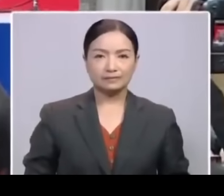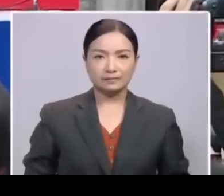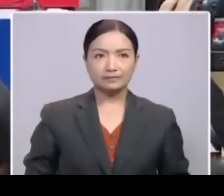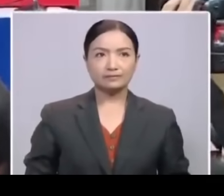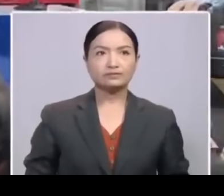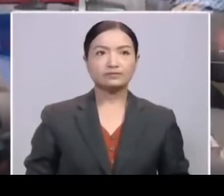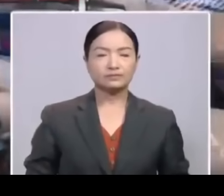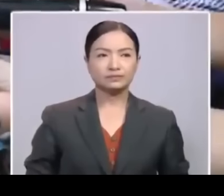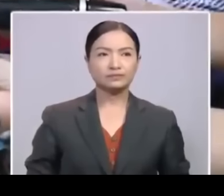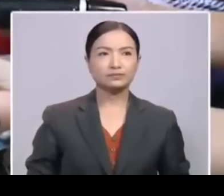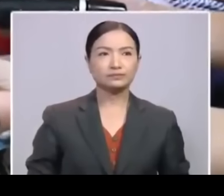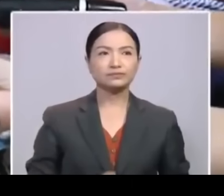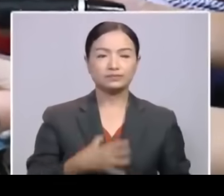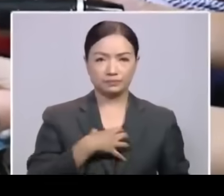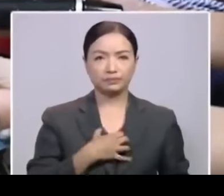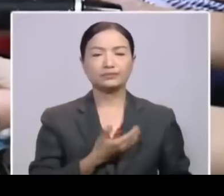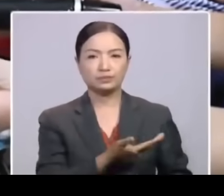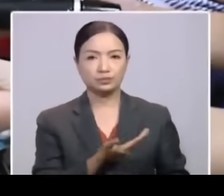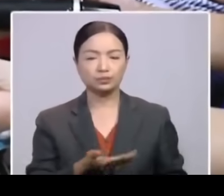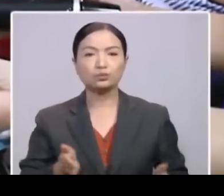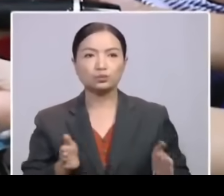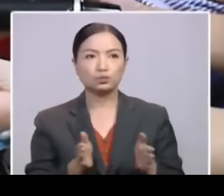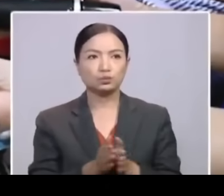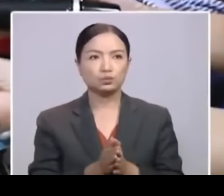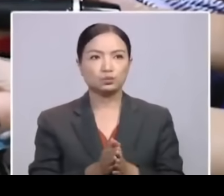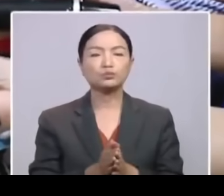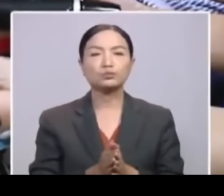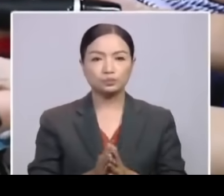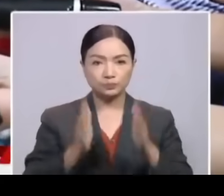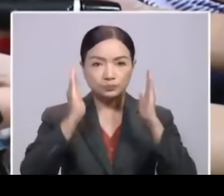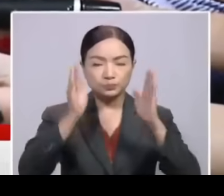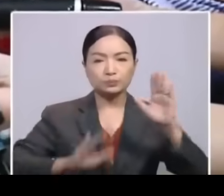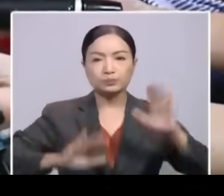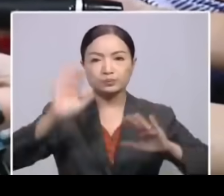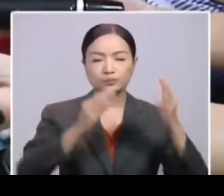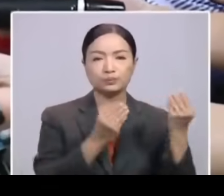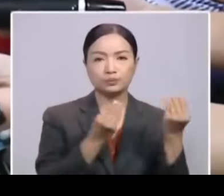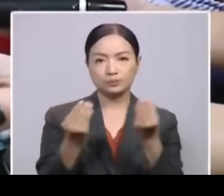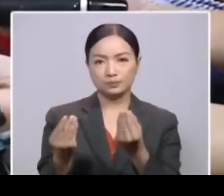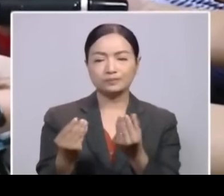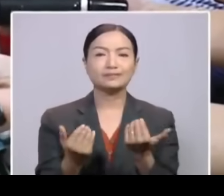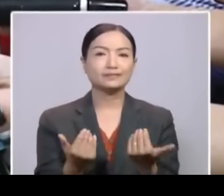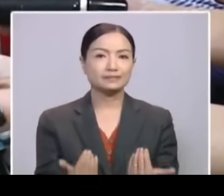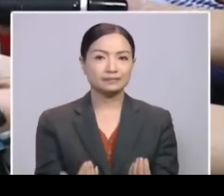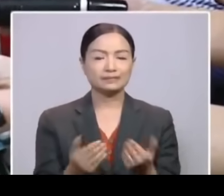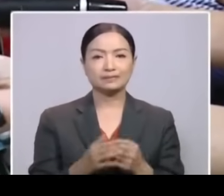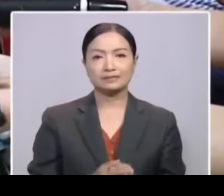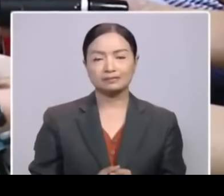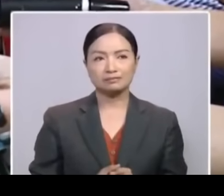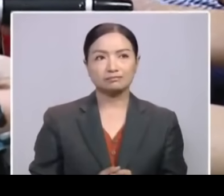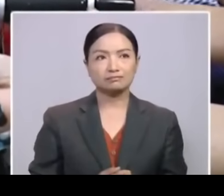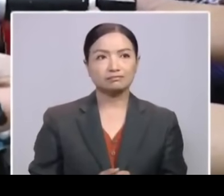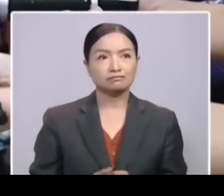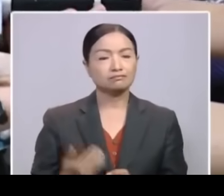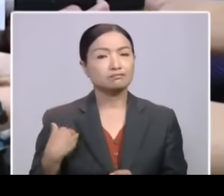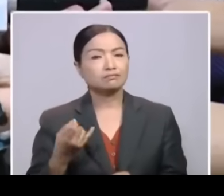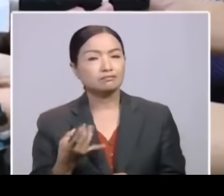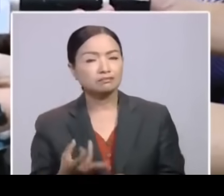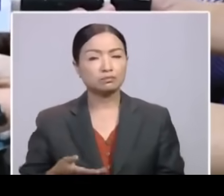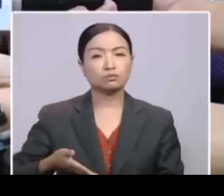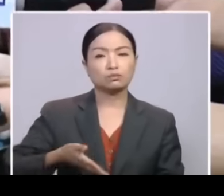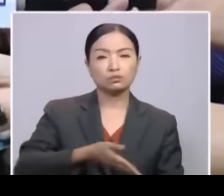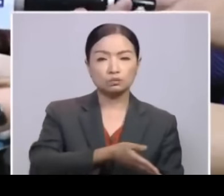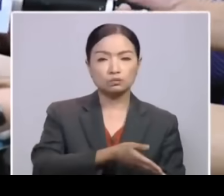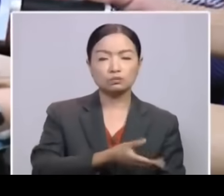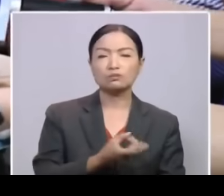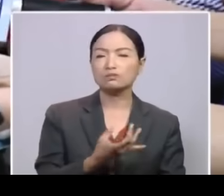เราอยากจะให้เขาร่วมในการที่จะแสดงเจตจำนงในการโหวตครั้งนี้ด้วยไม่ว่าอะไรที่เคยเกิด